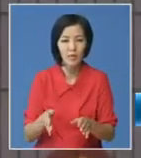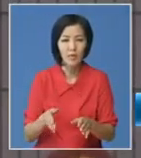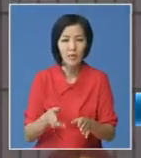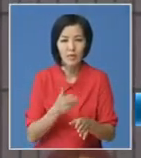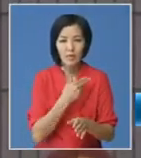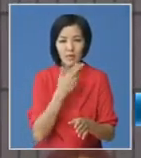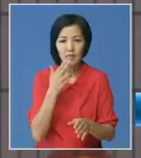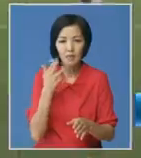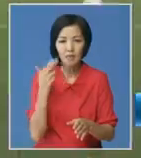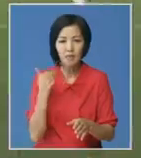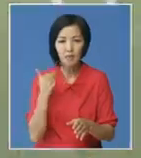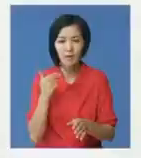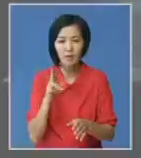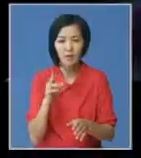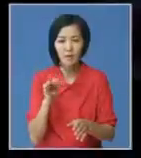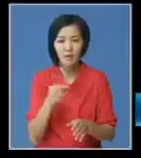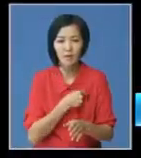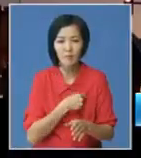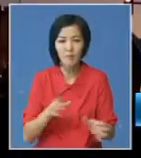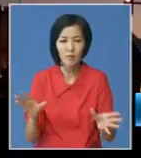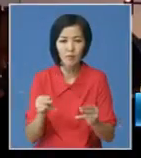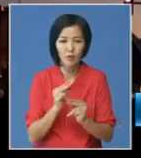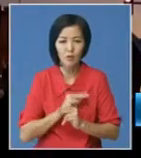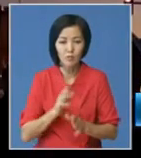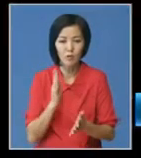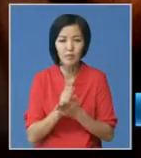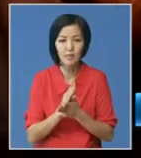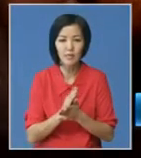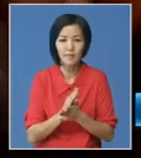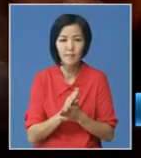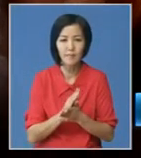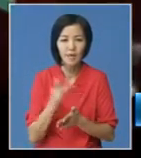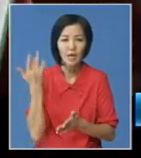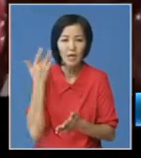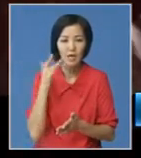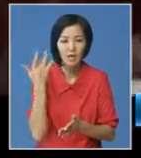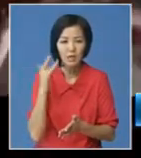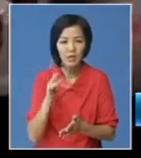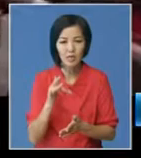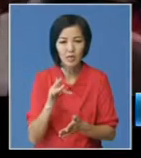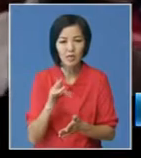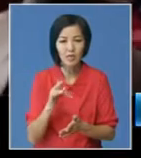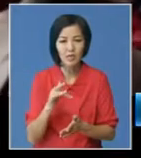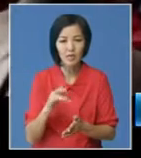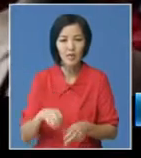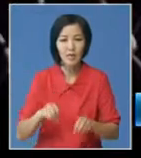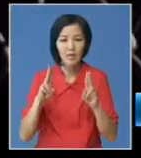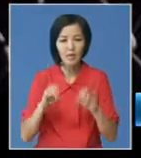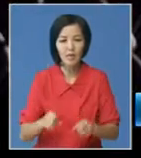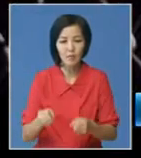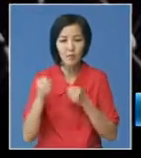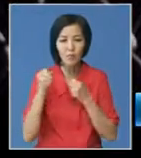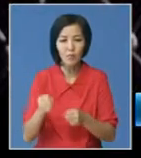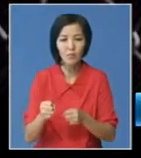Карлос Альспен жұмыс істеуі мүмкін. Тамыздың 26-сы UFC чемпионы Конор Макгрегор және кәсіпқой бокстан әлем чемпионы